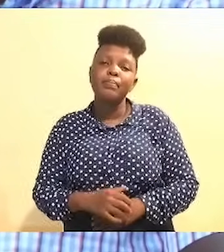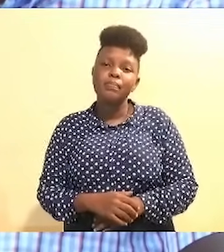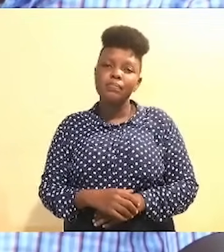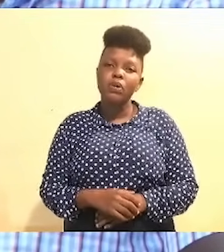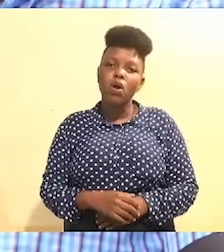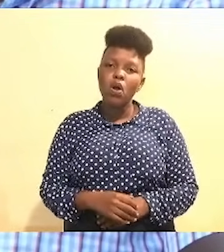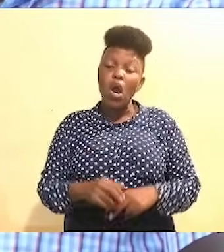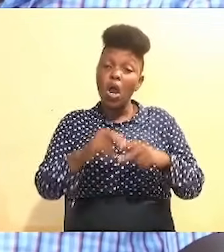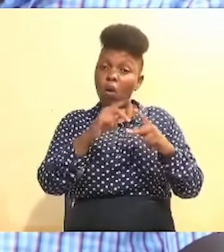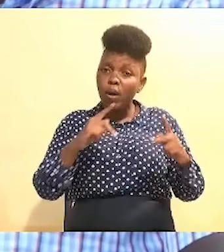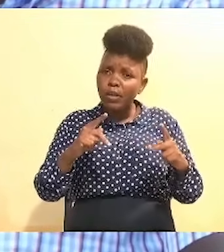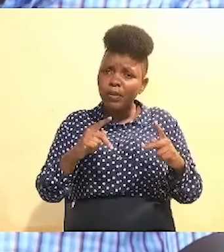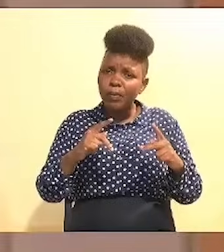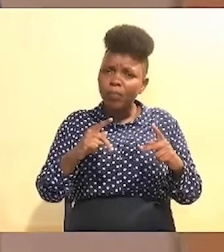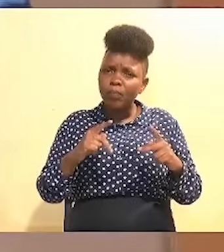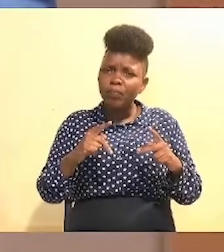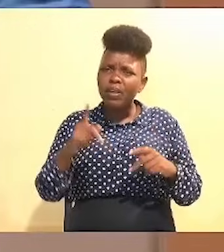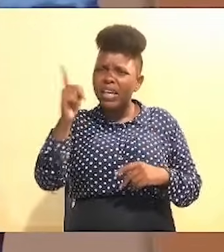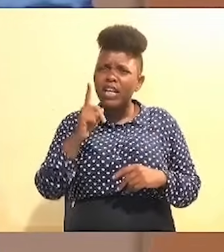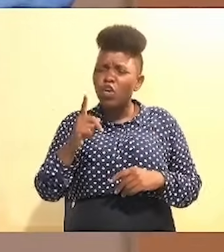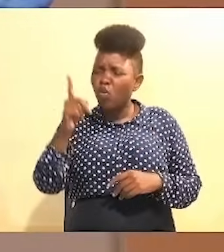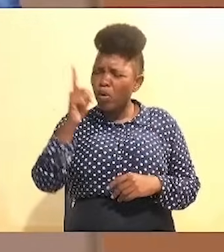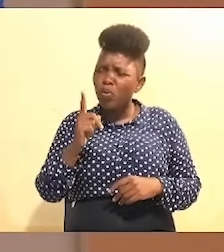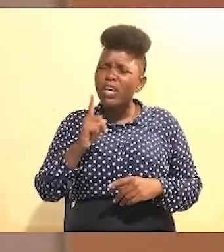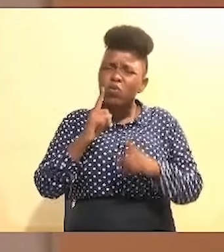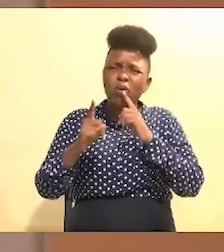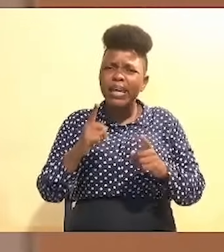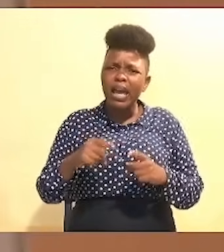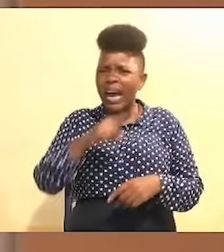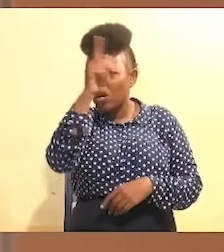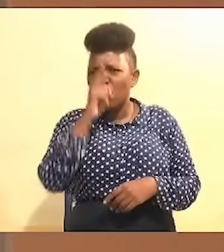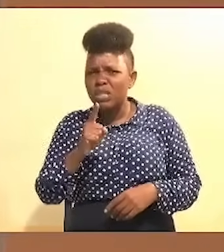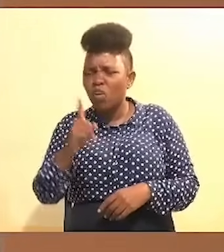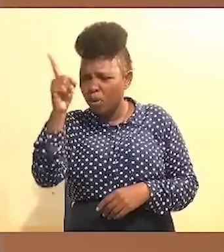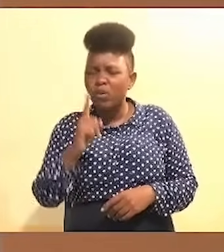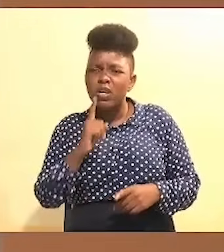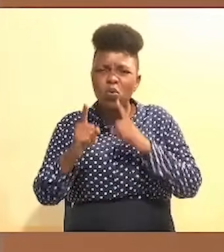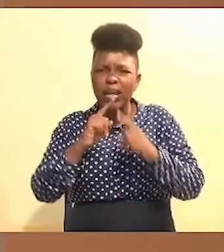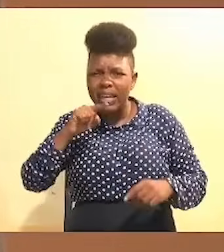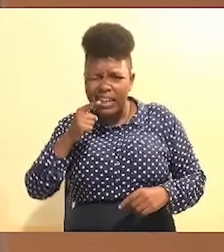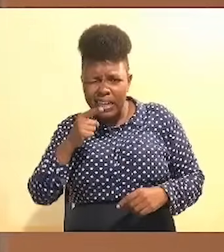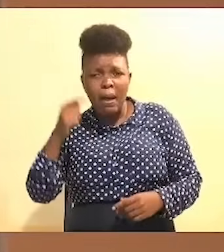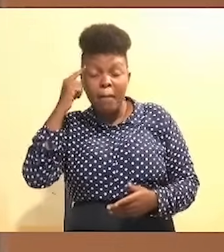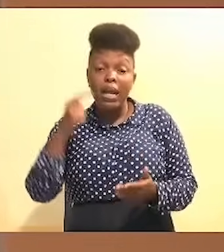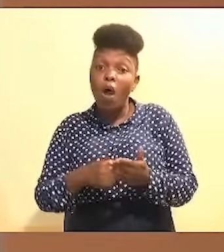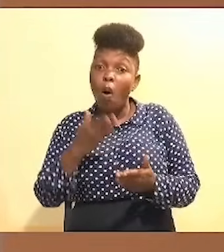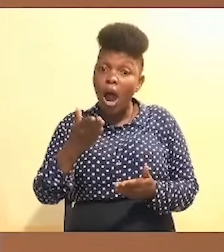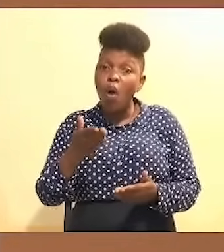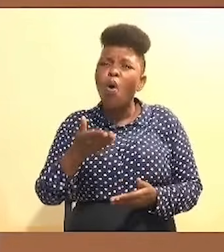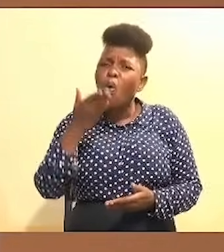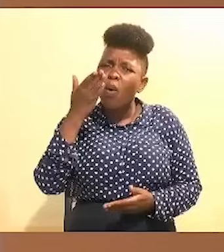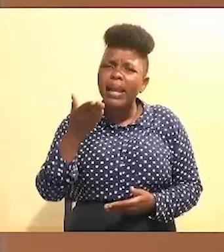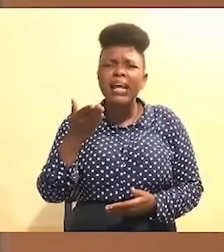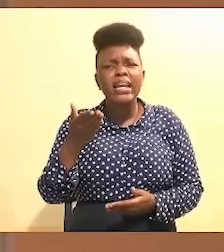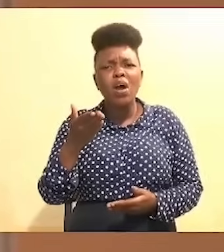Kwa ukamwendea mimi ukambia nimekuja tuongee, atakuuliza tuongee nini? Maana wao wanaenda kwa mada, kuna mada gani